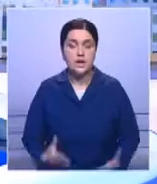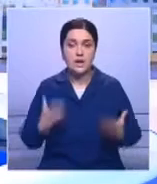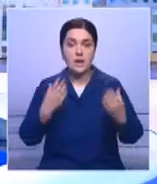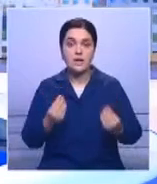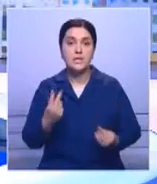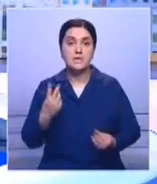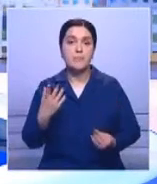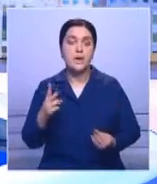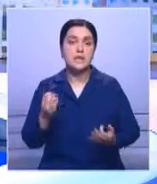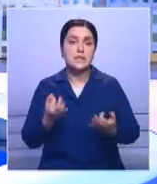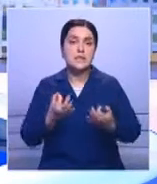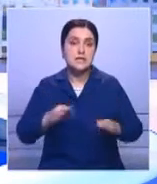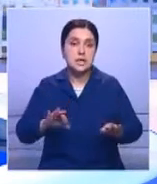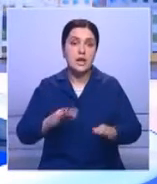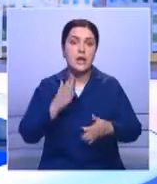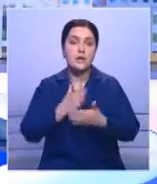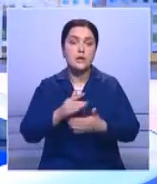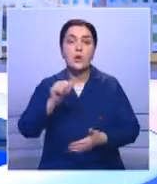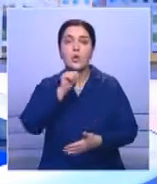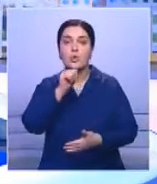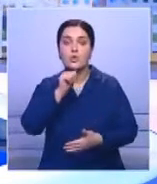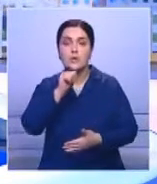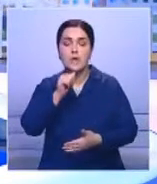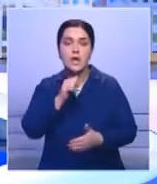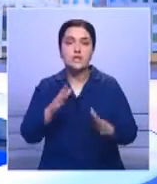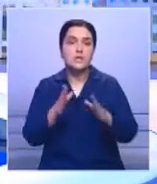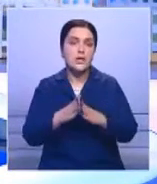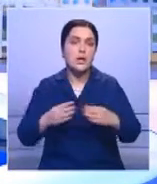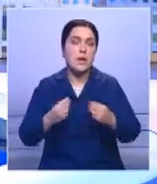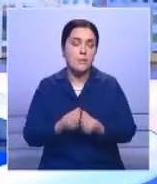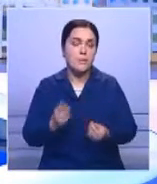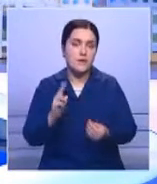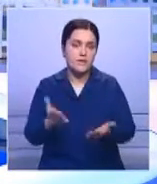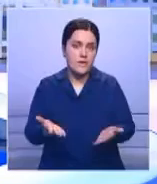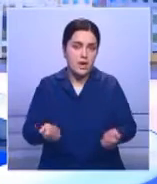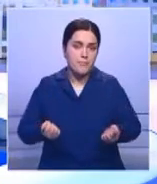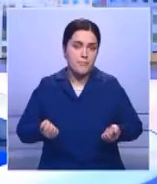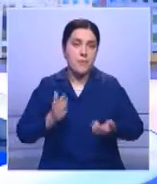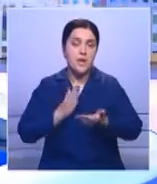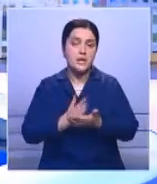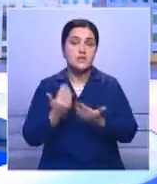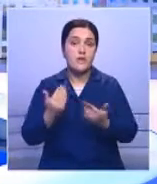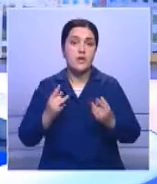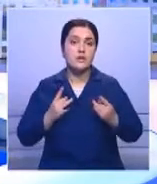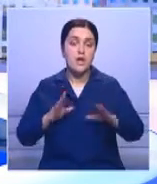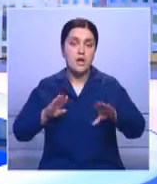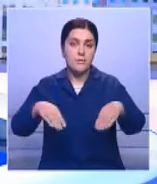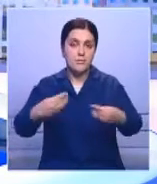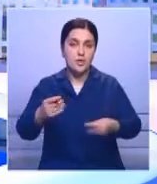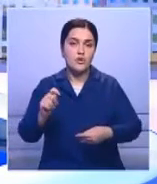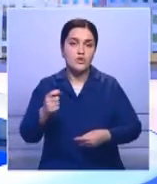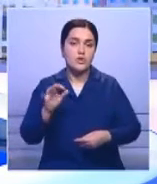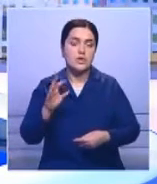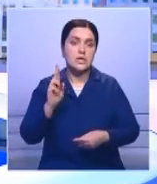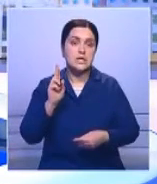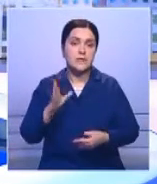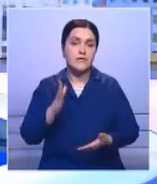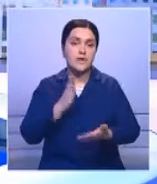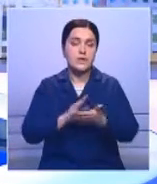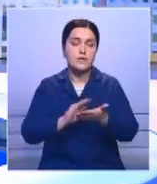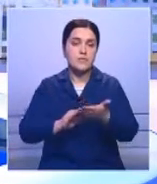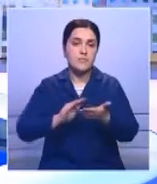В день 25-летия независимости страны десятки костанайских семей получили жилье. Сегодня им торжественно вручили ключи от